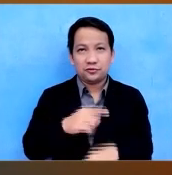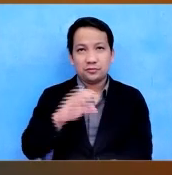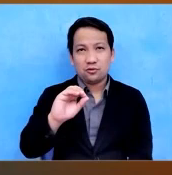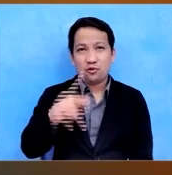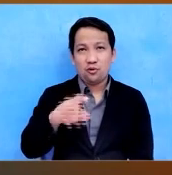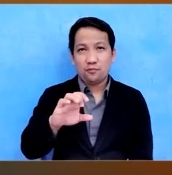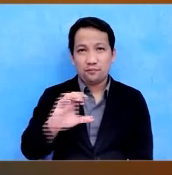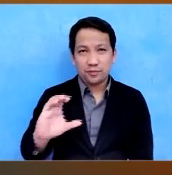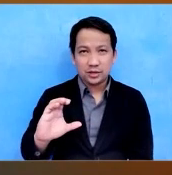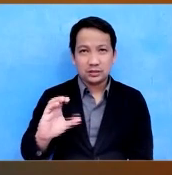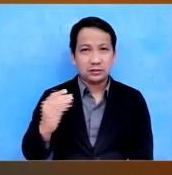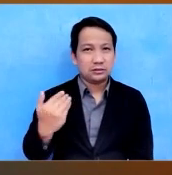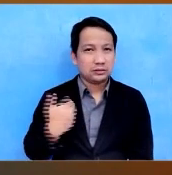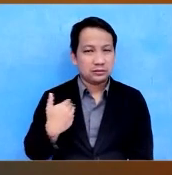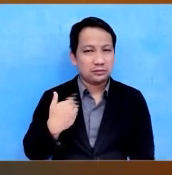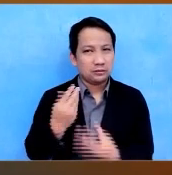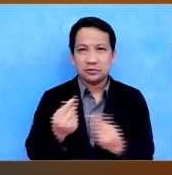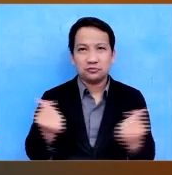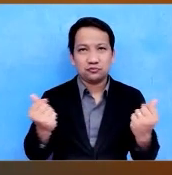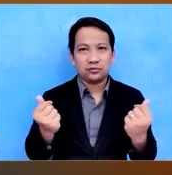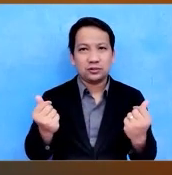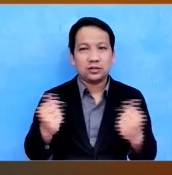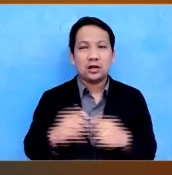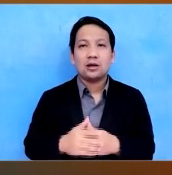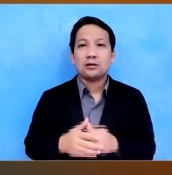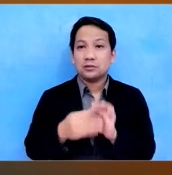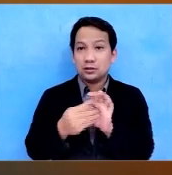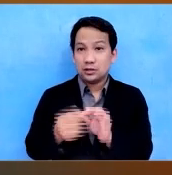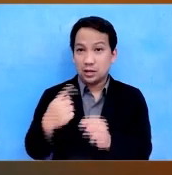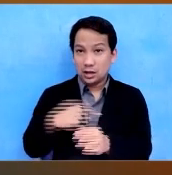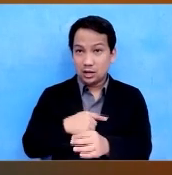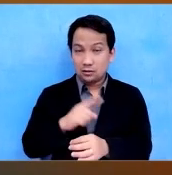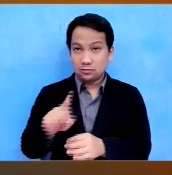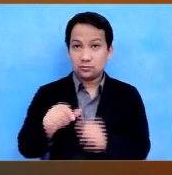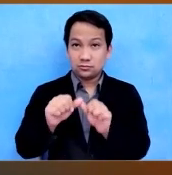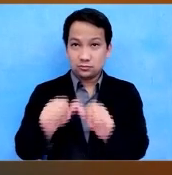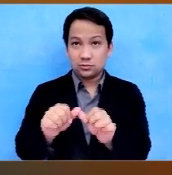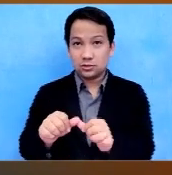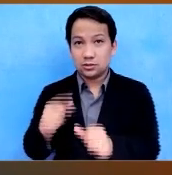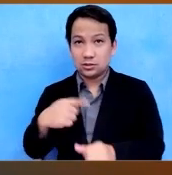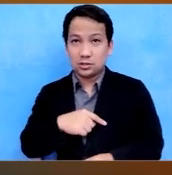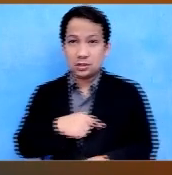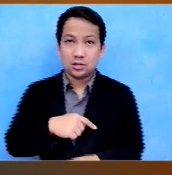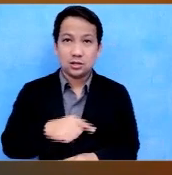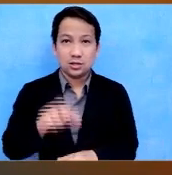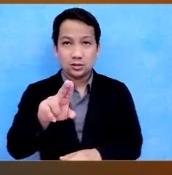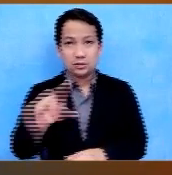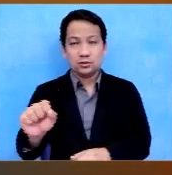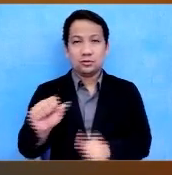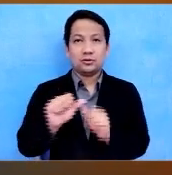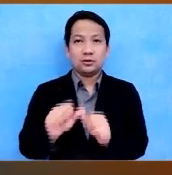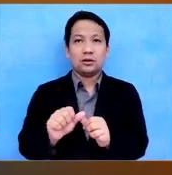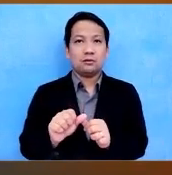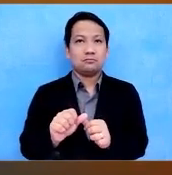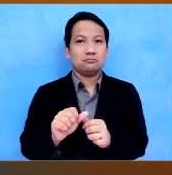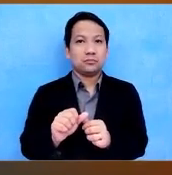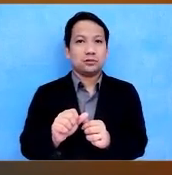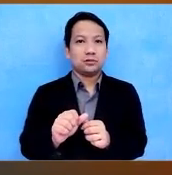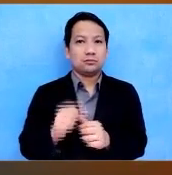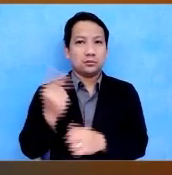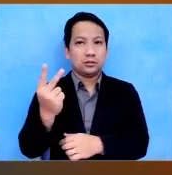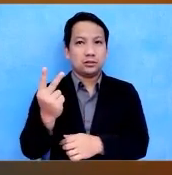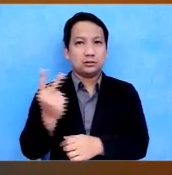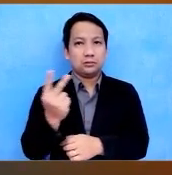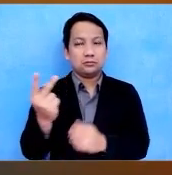OPEC, hindi rin nasusolusyonan yan. Tapos merong pang continuing sanctions sa US sa dalawang